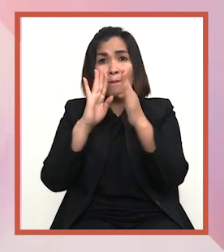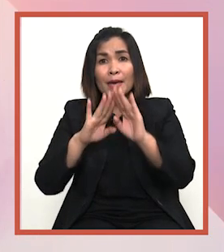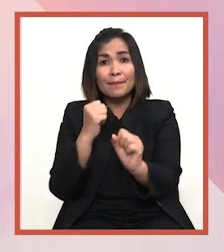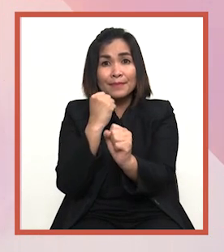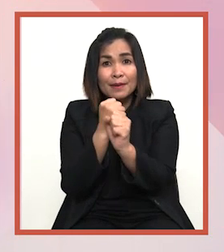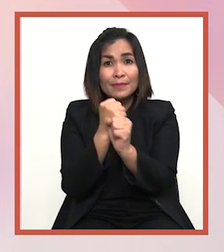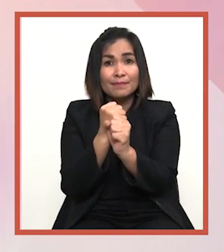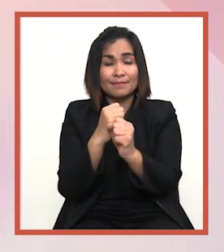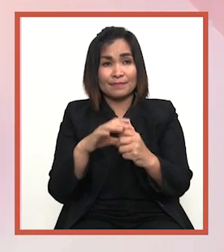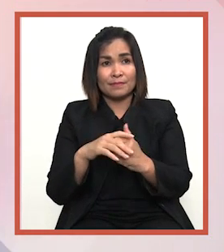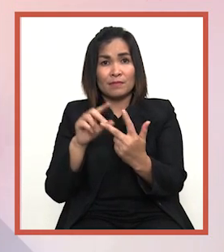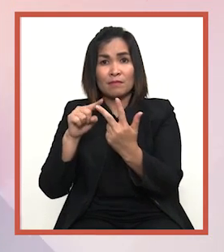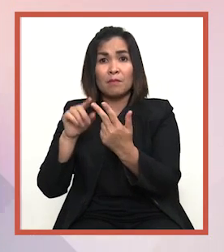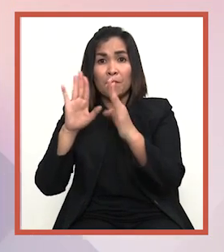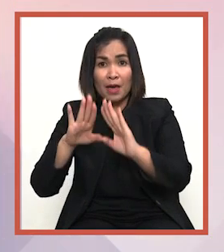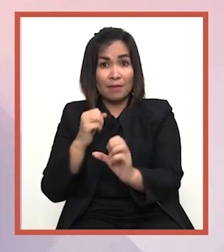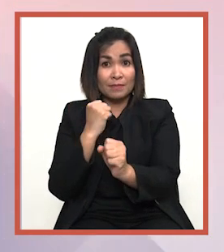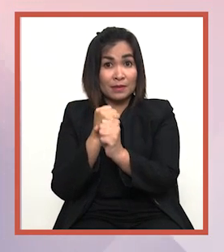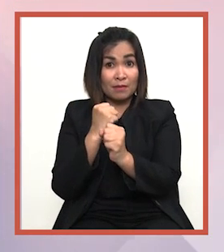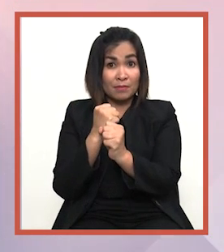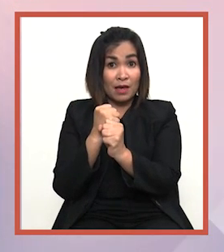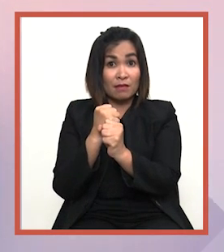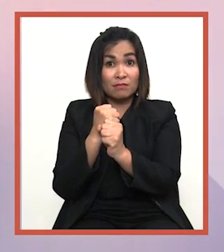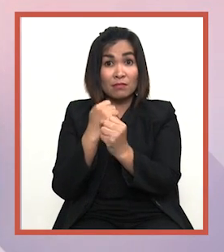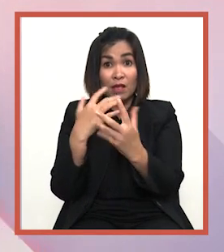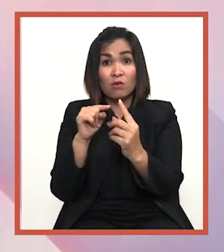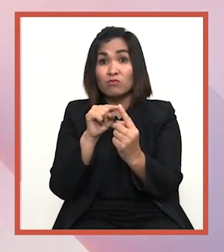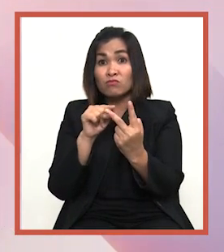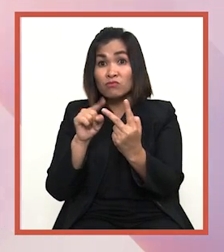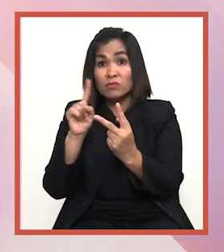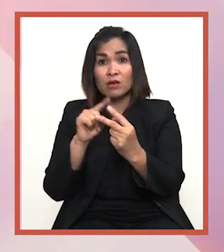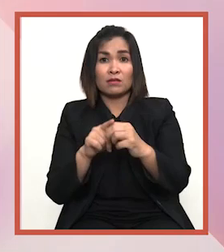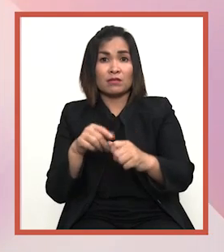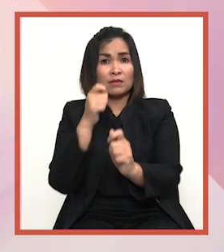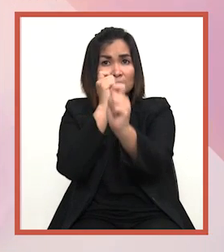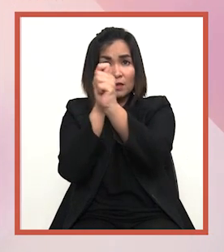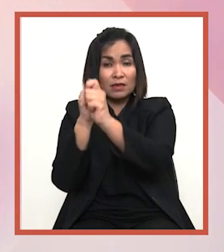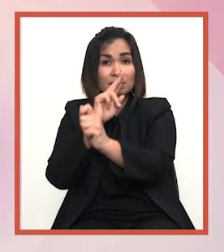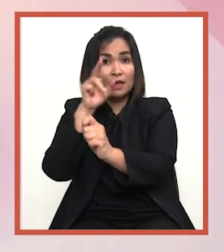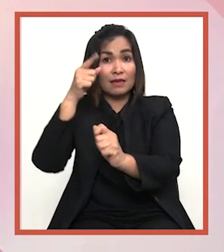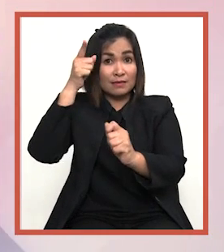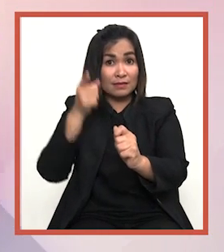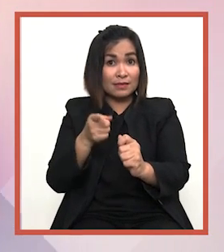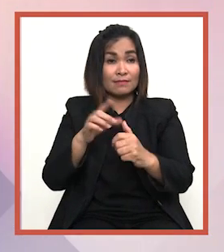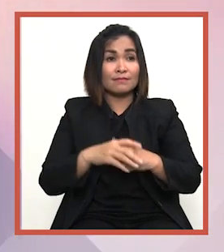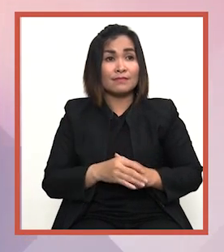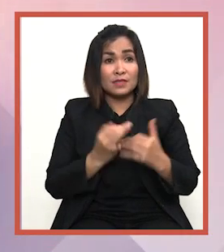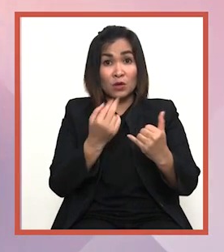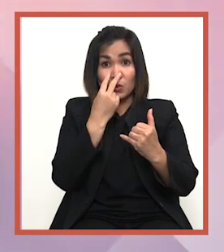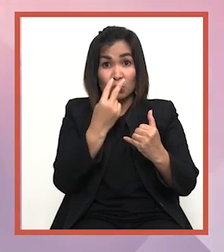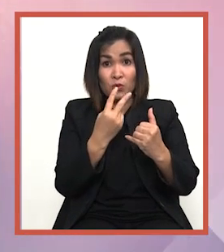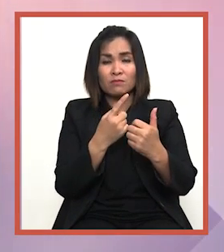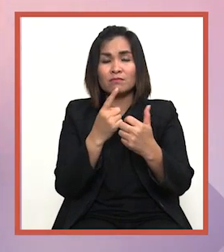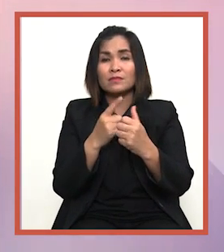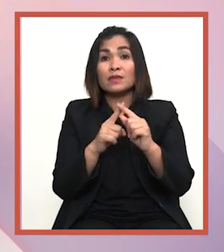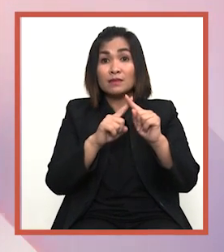ของแบบงานสมบูรณ์นั่นเองนะครับแล้วก็แบบการติดตั้งก็คือนะครับสุดท้ายนี้ก็คือการใช้งานนะครับนำไปใช้งานจริงๆนะครับดูที่สัญลักษณ์แรก